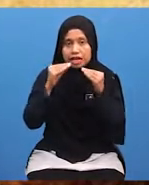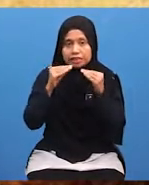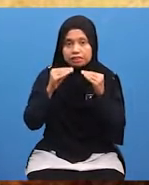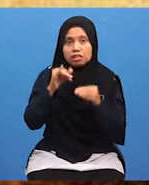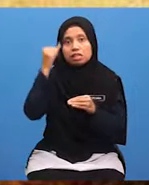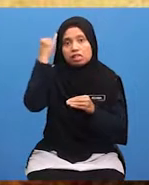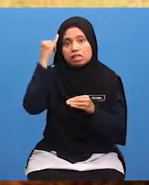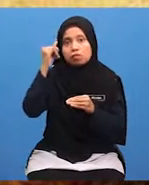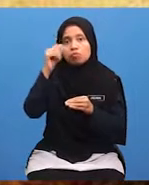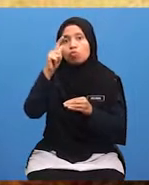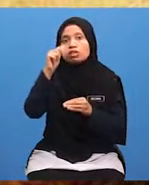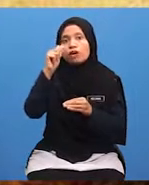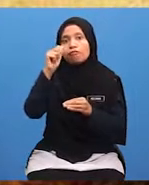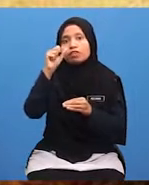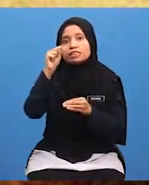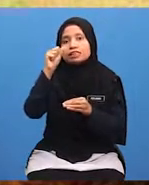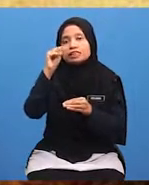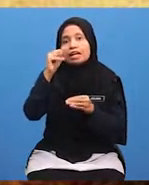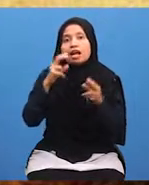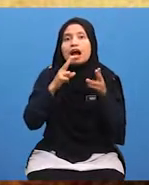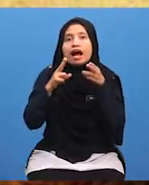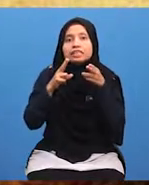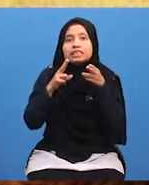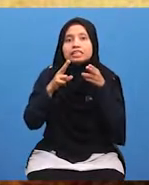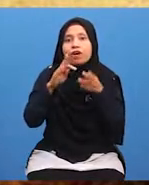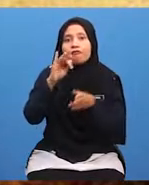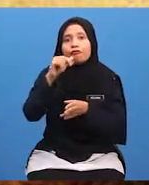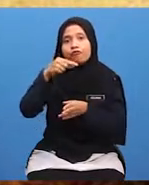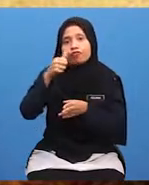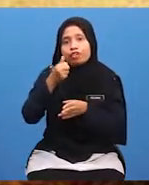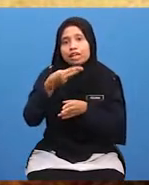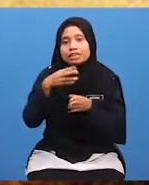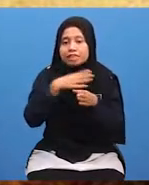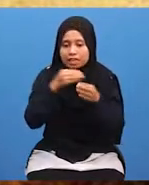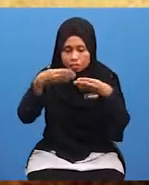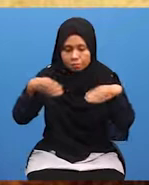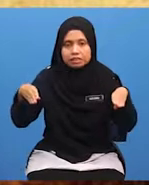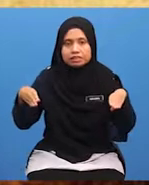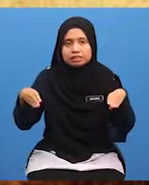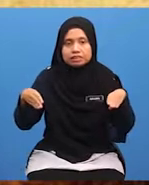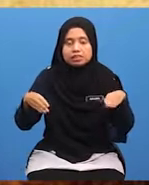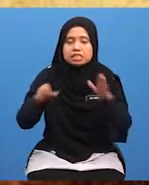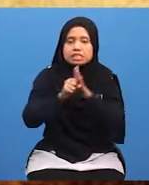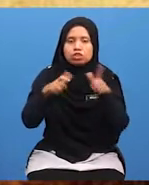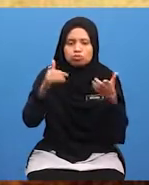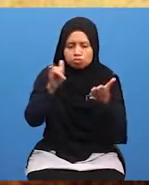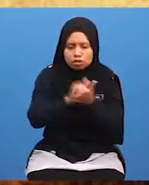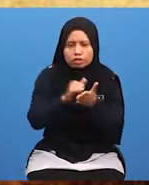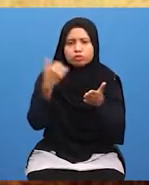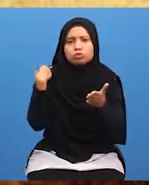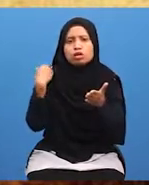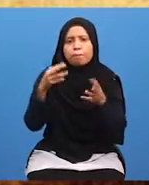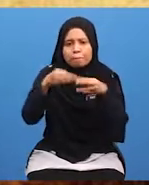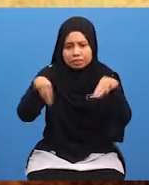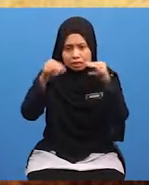ilmu fiqh dan juga bahasa. Selain itu, terdapat juga beberapa masjid terkenal yang didirikan bukan